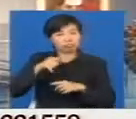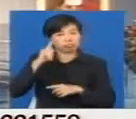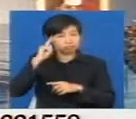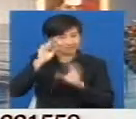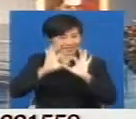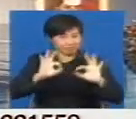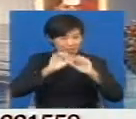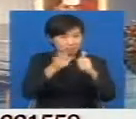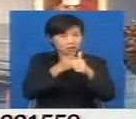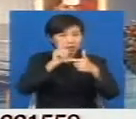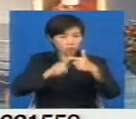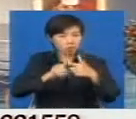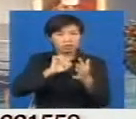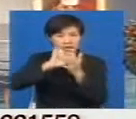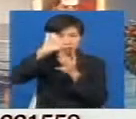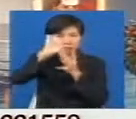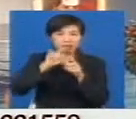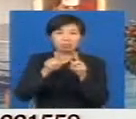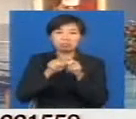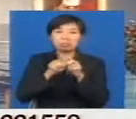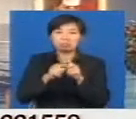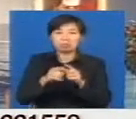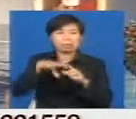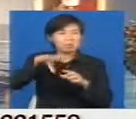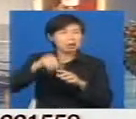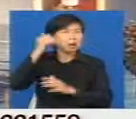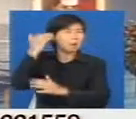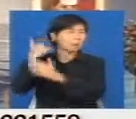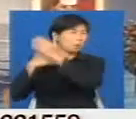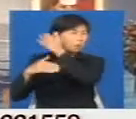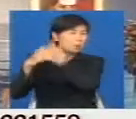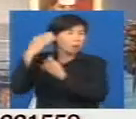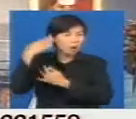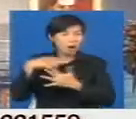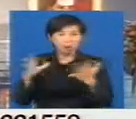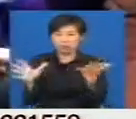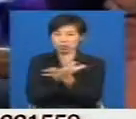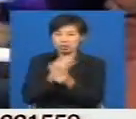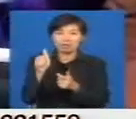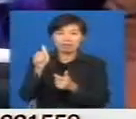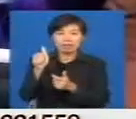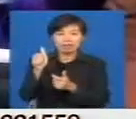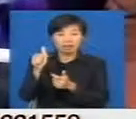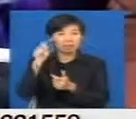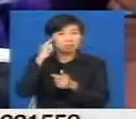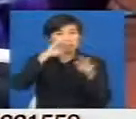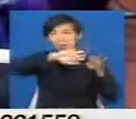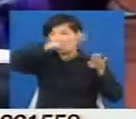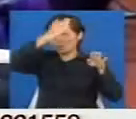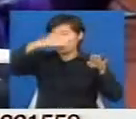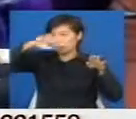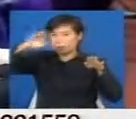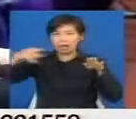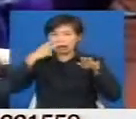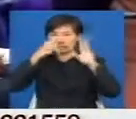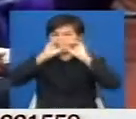รรม นะครับและการมาที่นี่ก็ได้มารู้วัฒนธรรมโดยเพราะวัฒนธรรมล้านนาได้มาเห็นสภาพภูเขาซึ่งเป็นต้นน้ำจริงๆน